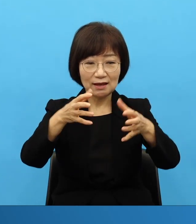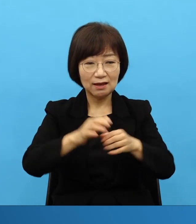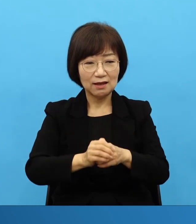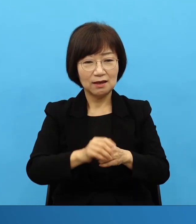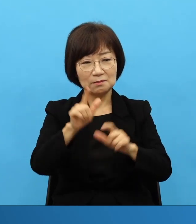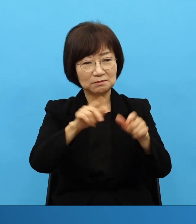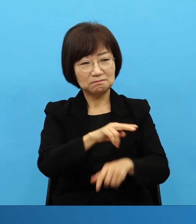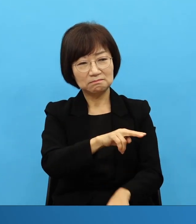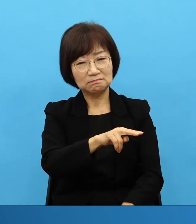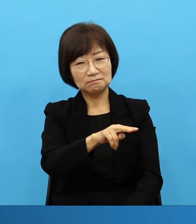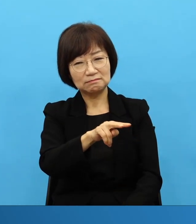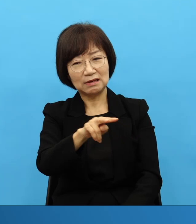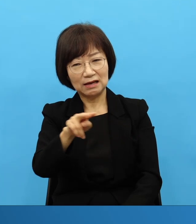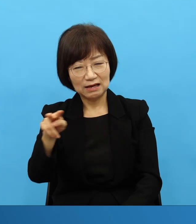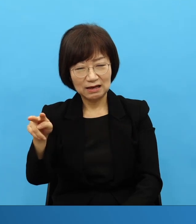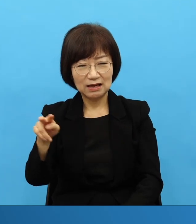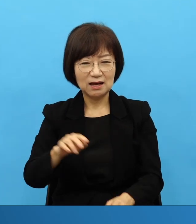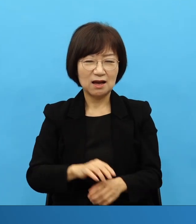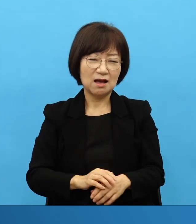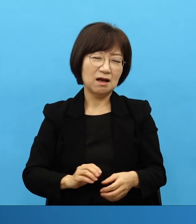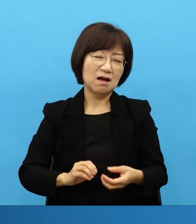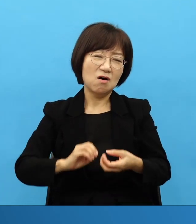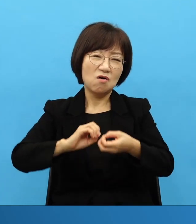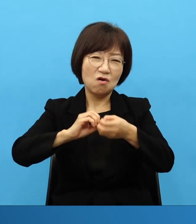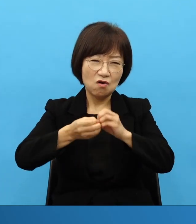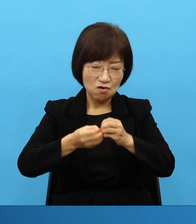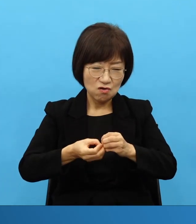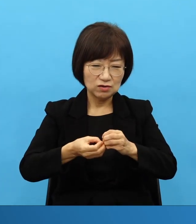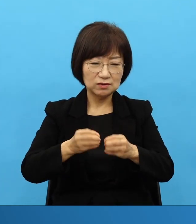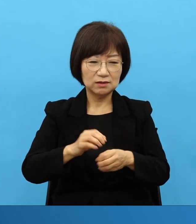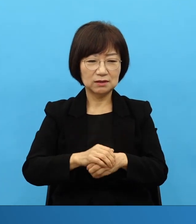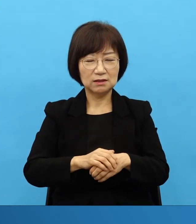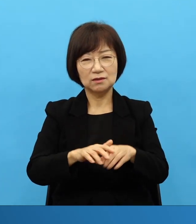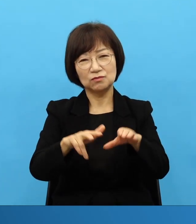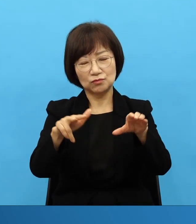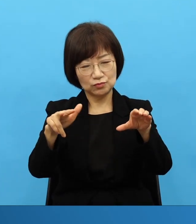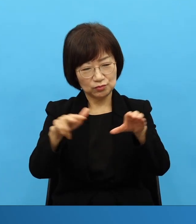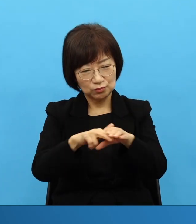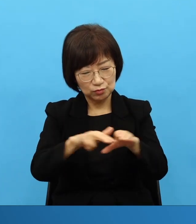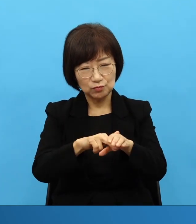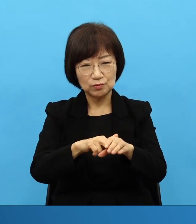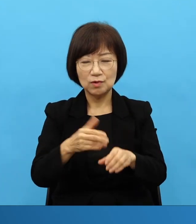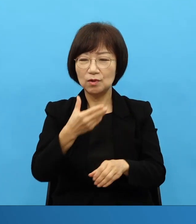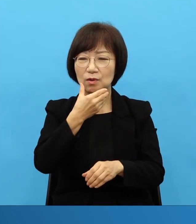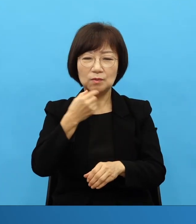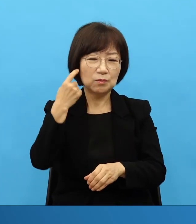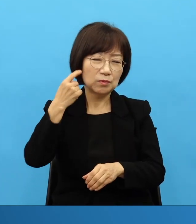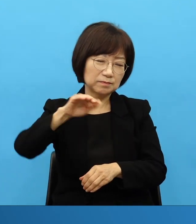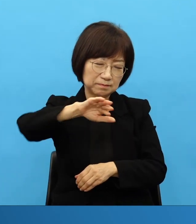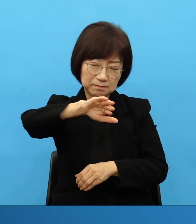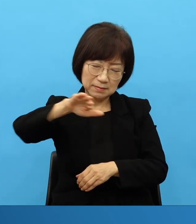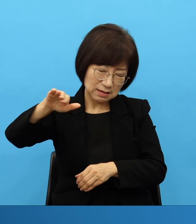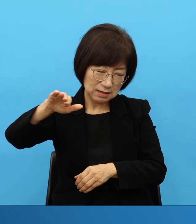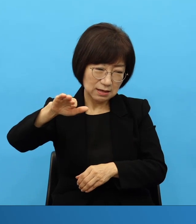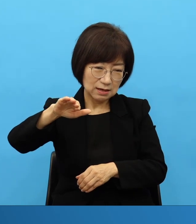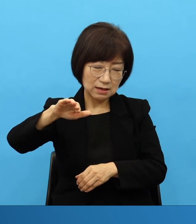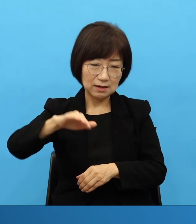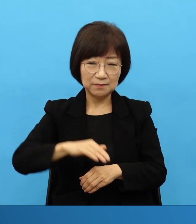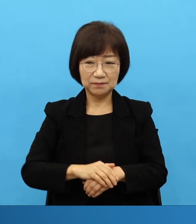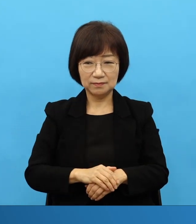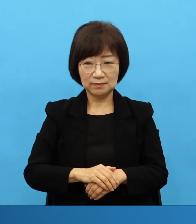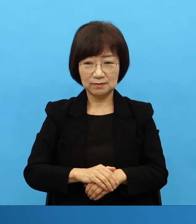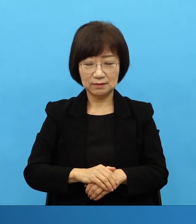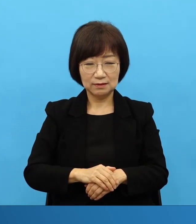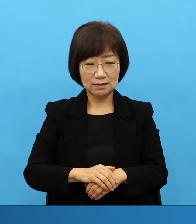없어요. Spiritual problems are rising throughout the world, and we see all these religious and religion organizations and programs arising 아니 throughout the 뭐 world. 신천지 그거 왜 가느냐